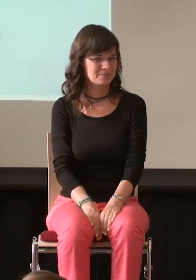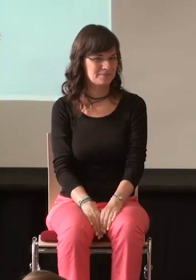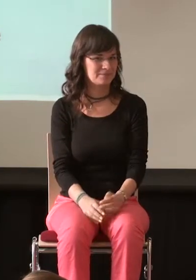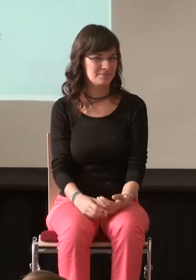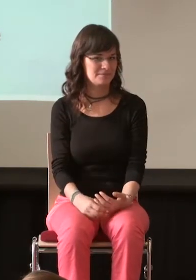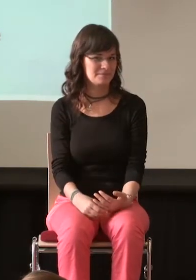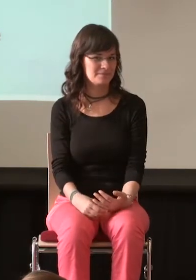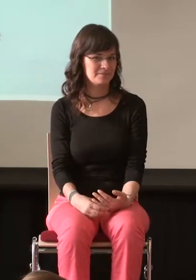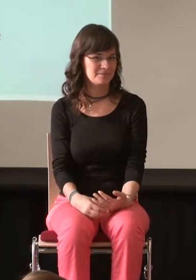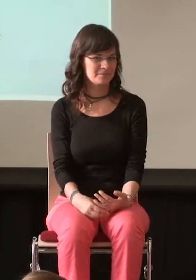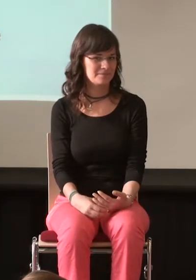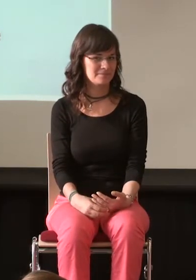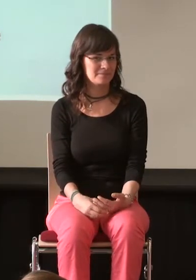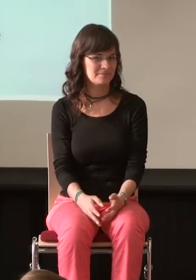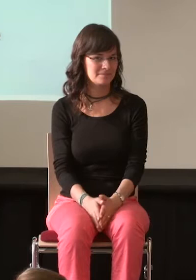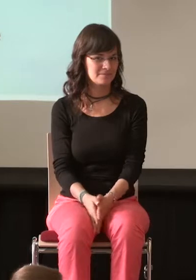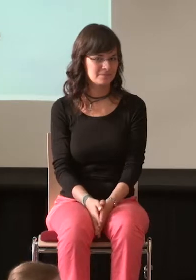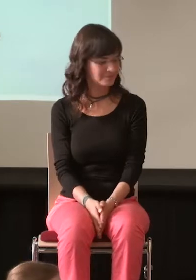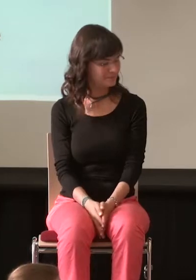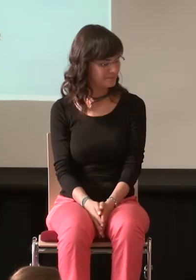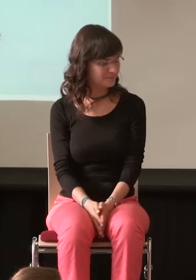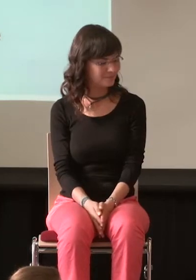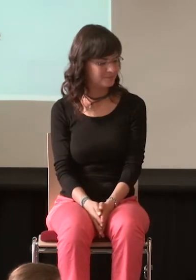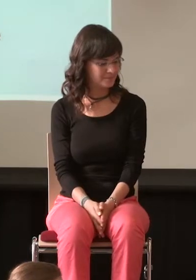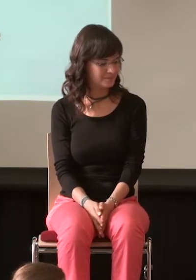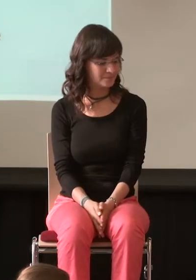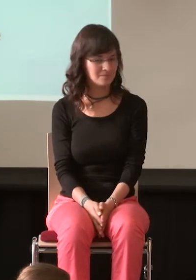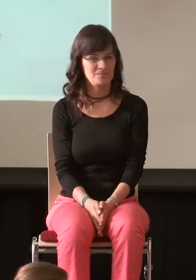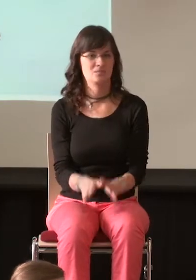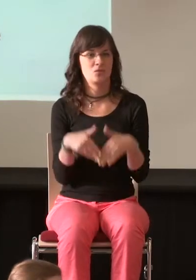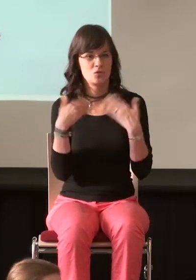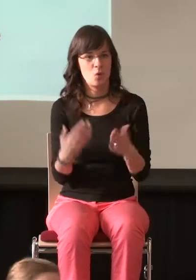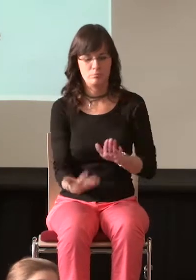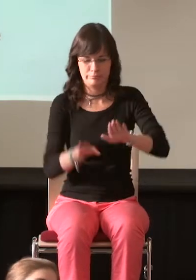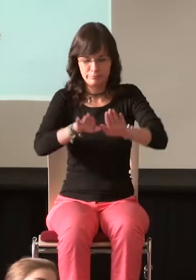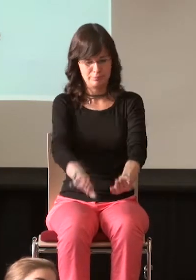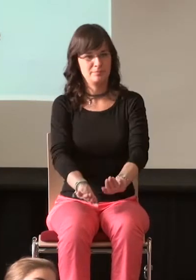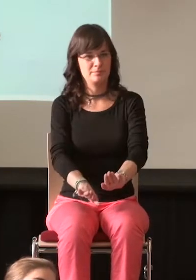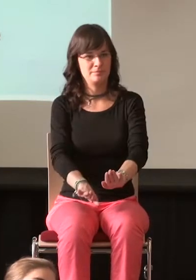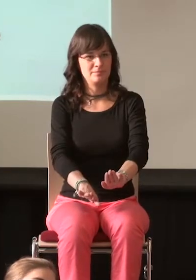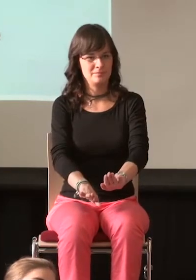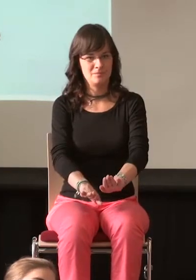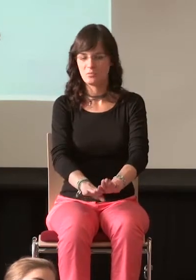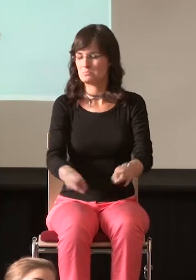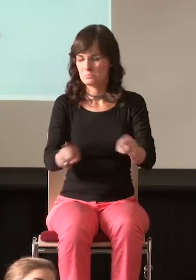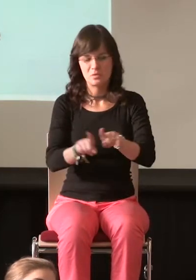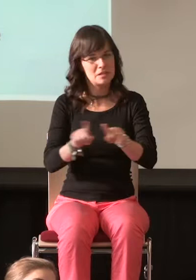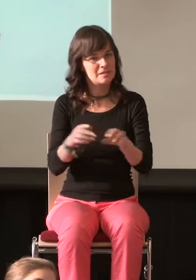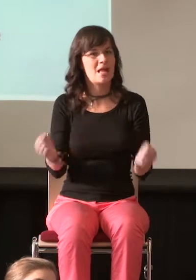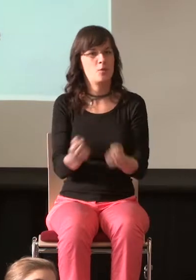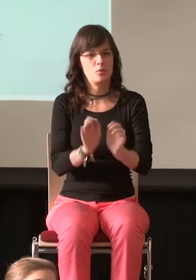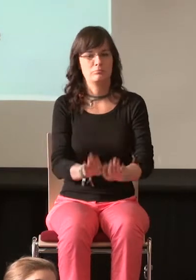ich hoffe, dass, gut, so, also Fußsohlen da drauf und die bekannten Übungen, ja,